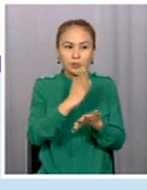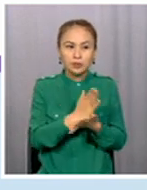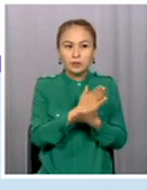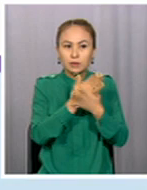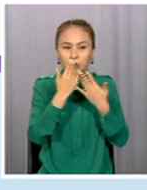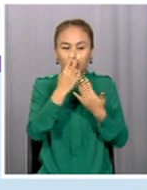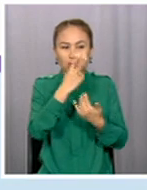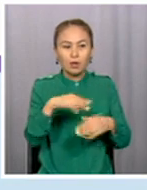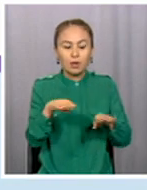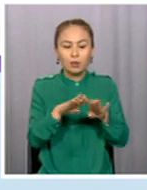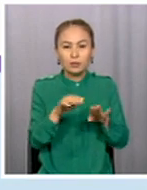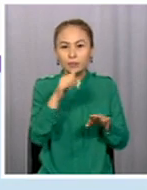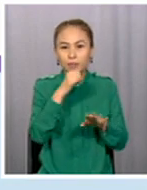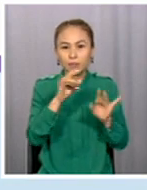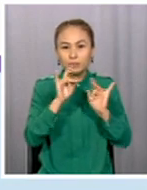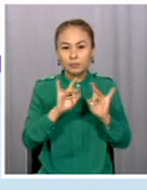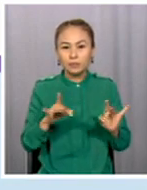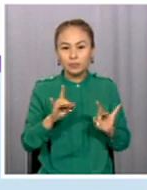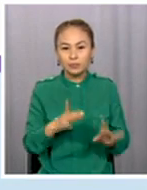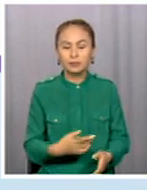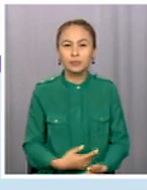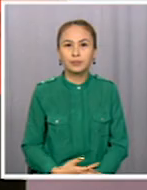Осы туралы айтып көріңдерші.